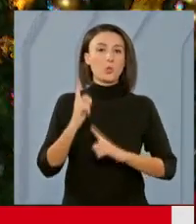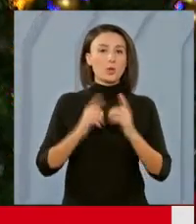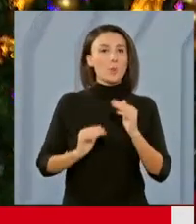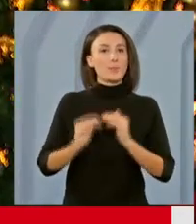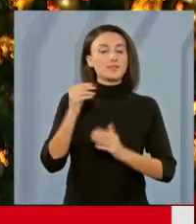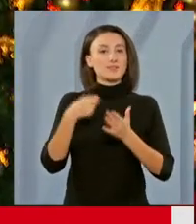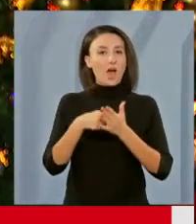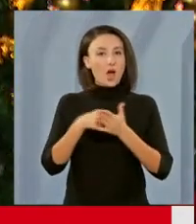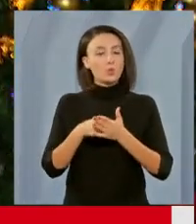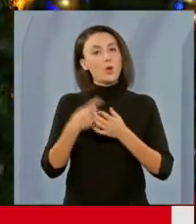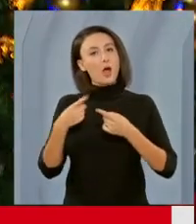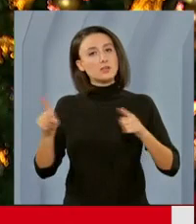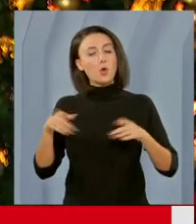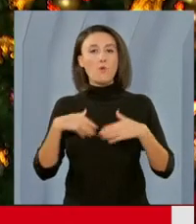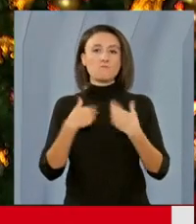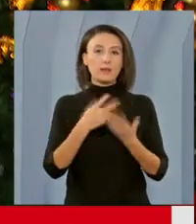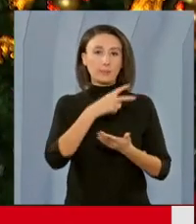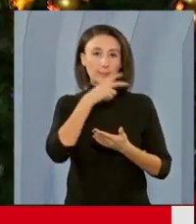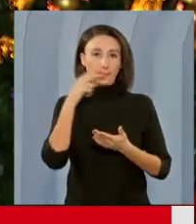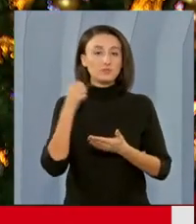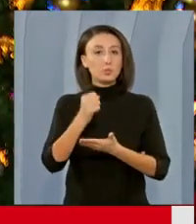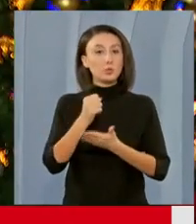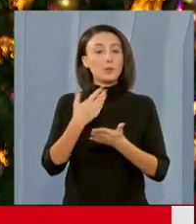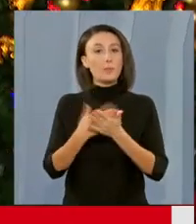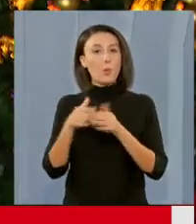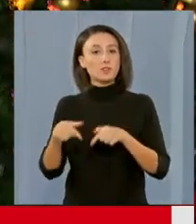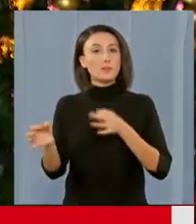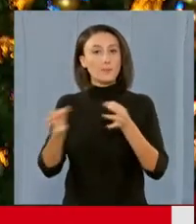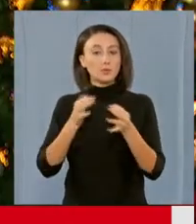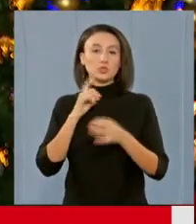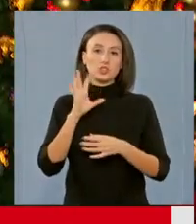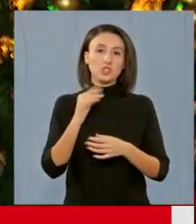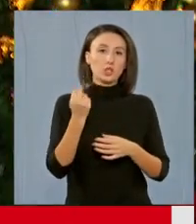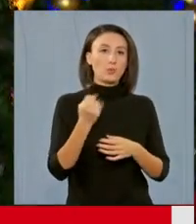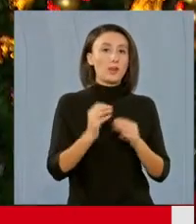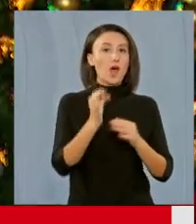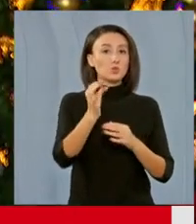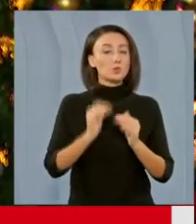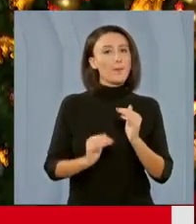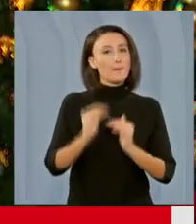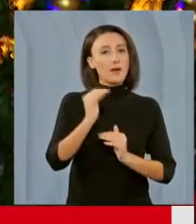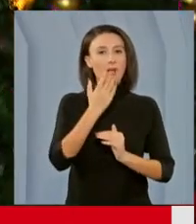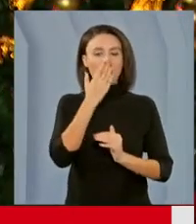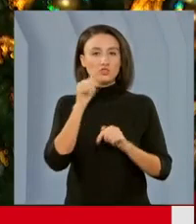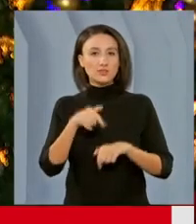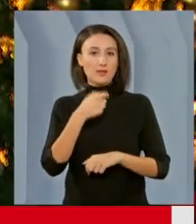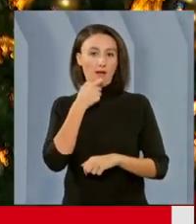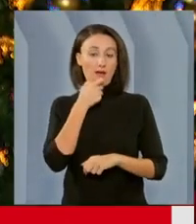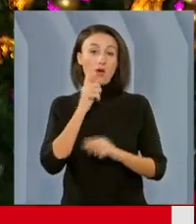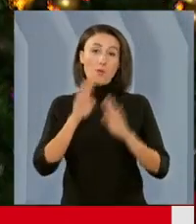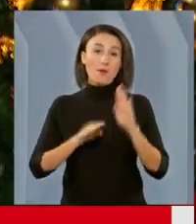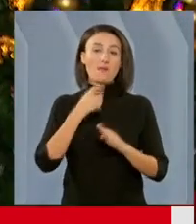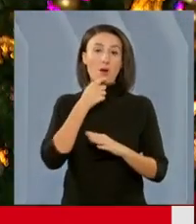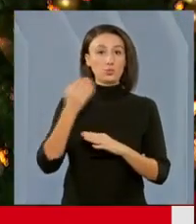mărit salariile, alții au oferit doar beneficii, dar bugetul pentru aceste măsuri a fost cu 58% mai mare în acest an, comparativ cu anul